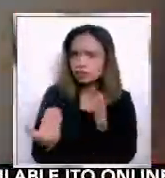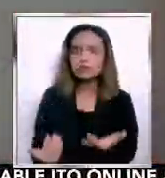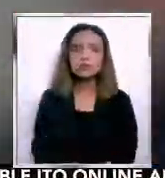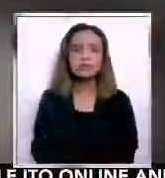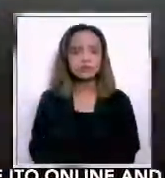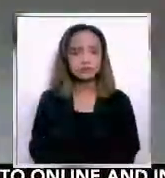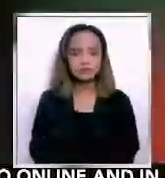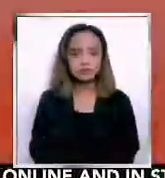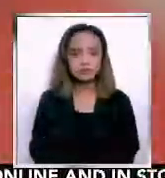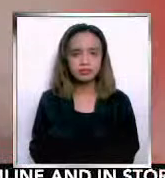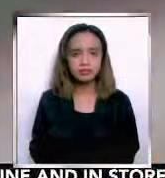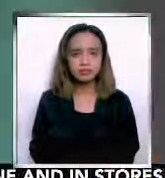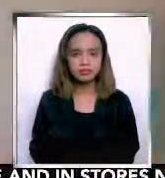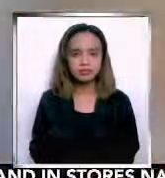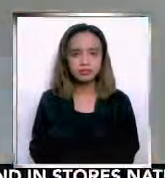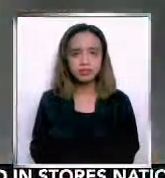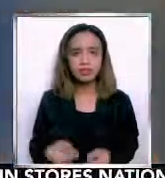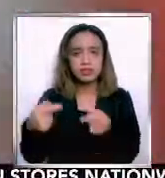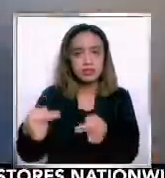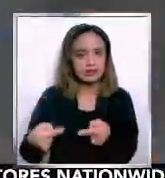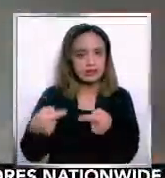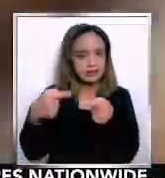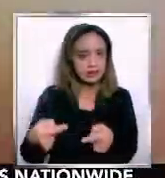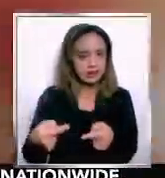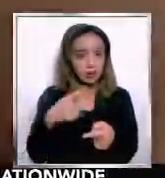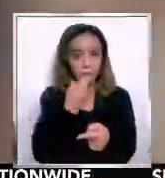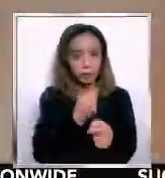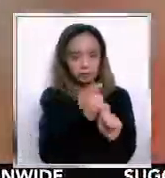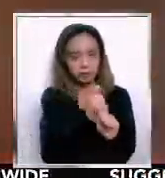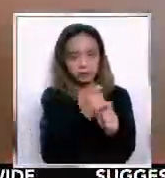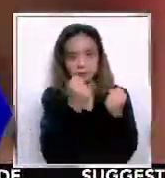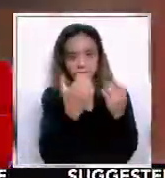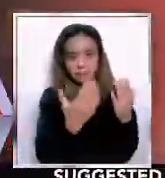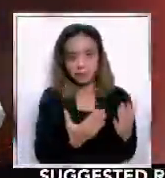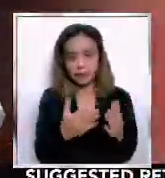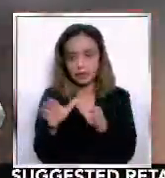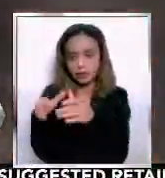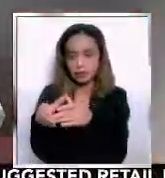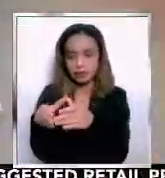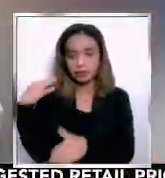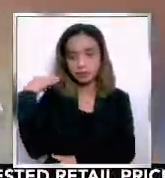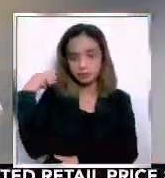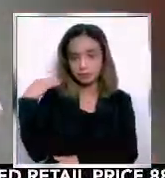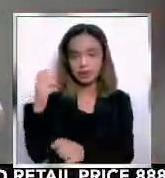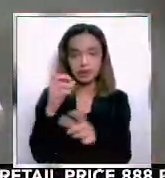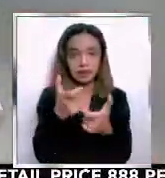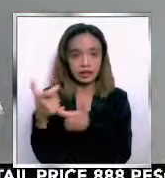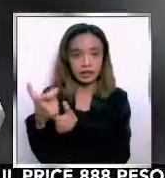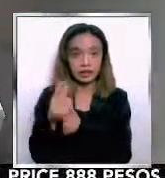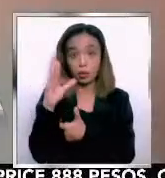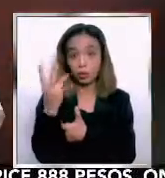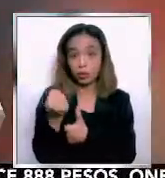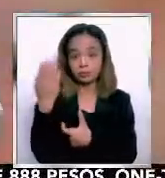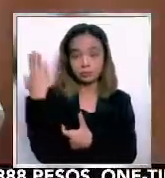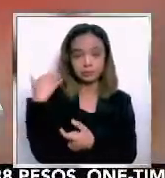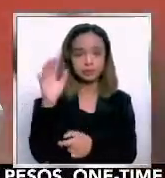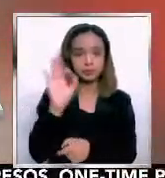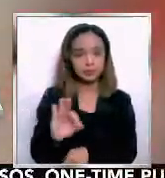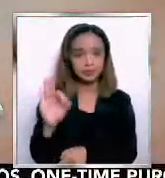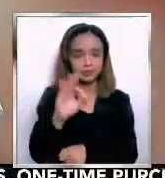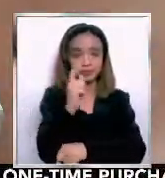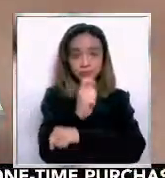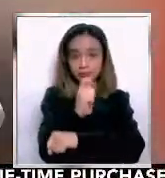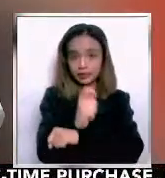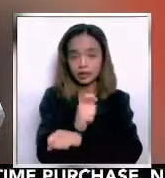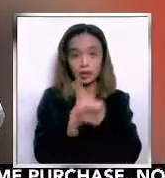ako, Toy. Away ito ng isang truck driver at grupo ng mga fire volunteers sa Tondo, Maynila nitong Biyernes. Ang isa sa kampo ng fire volunteers